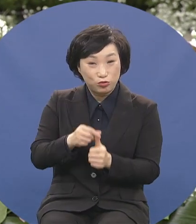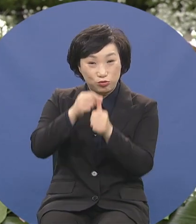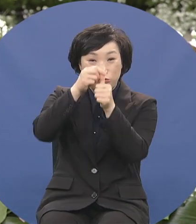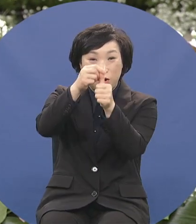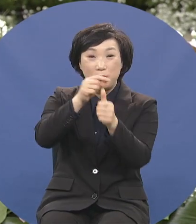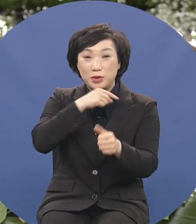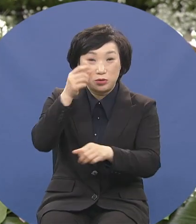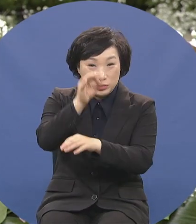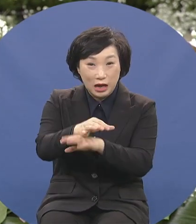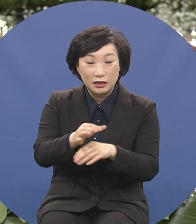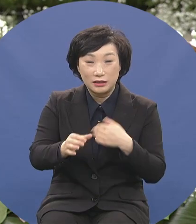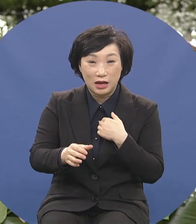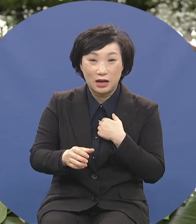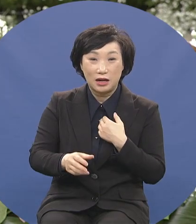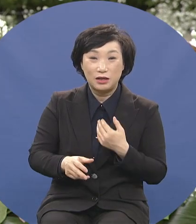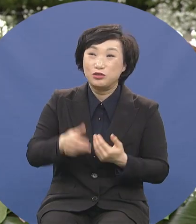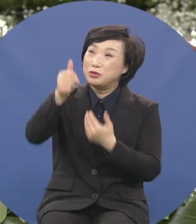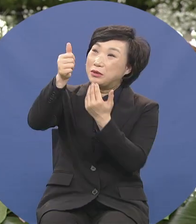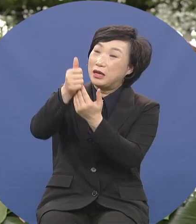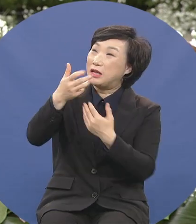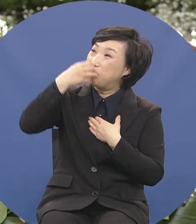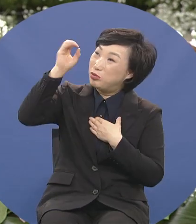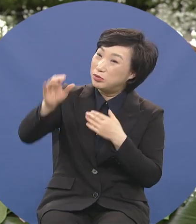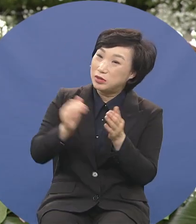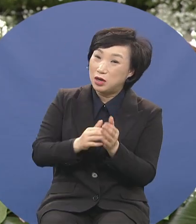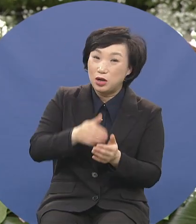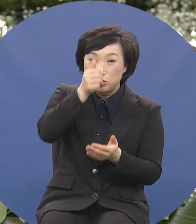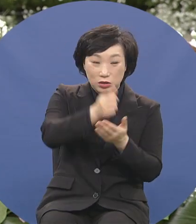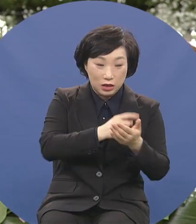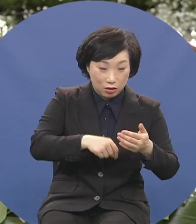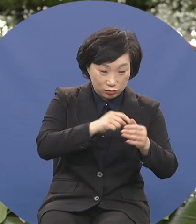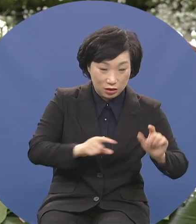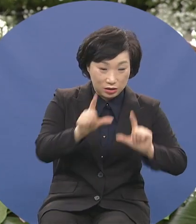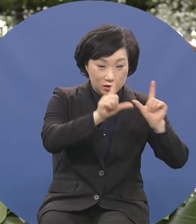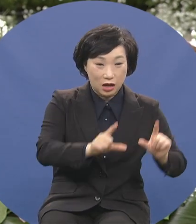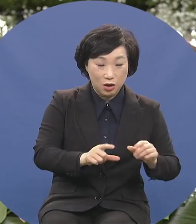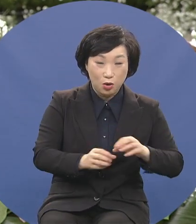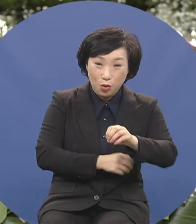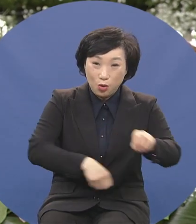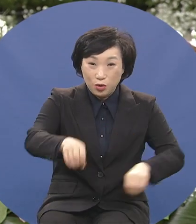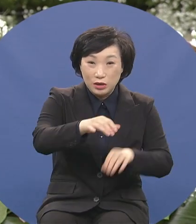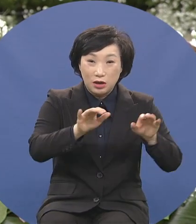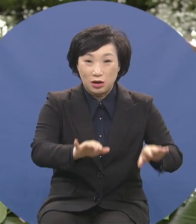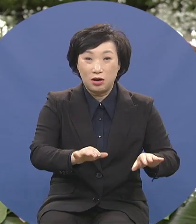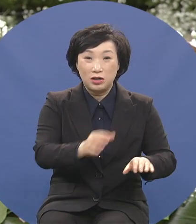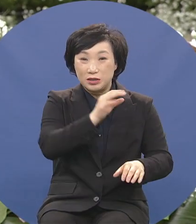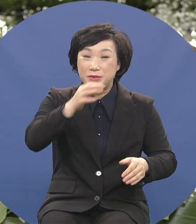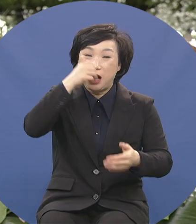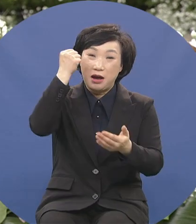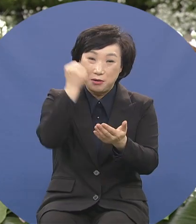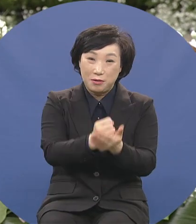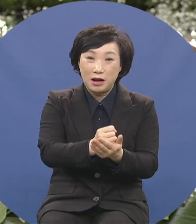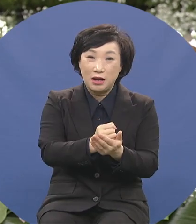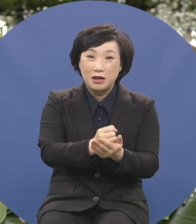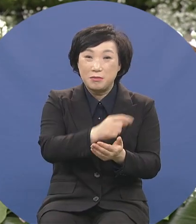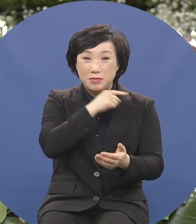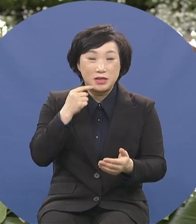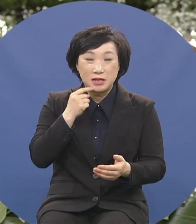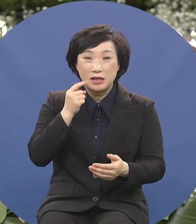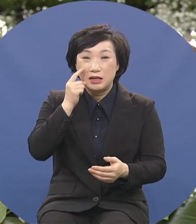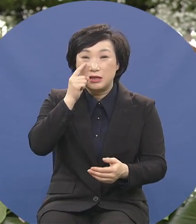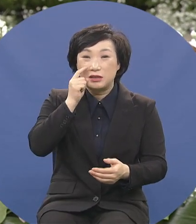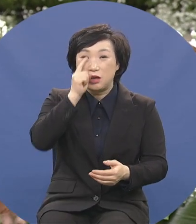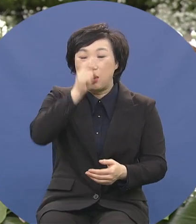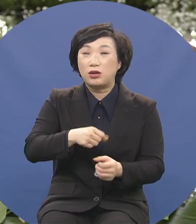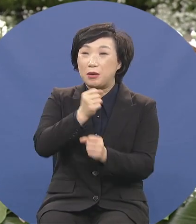피로 값주고 사는 주님을 무시하고 죄 가운데서 오히려 십자가의 피를 부정하는 것으로